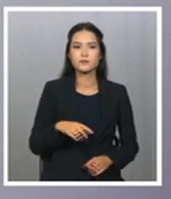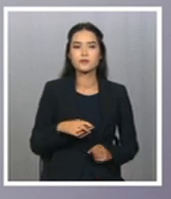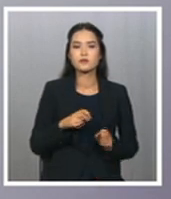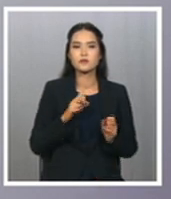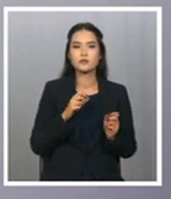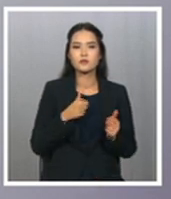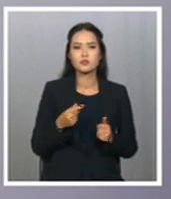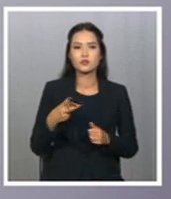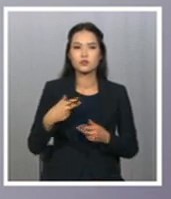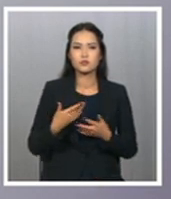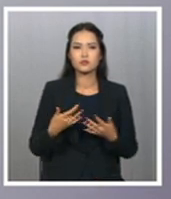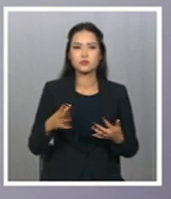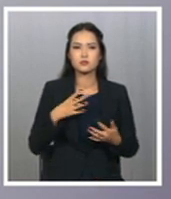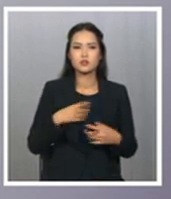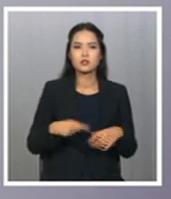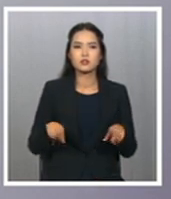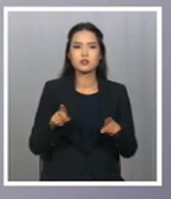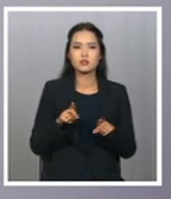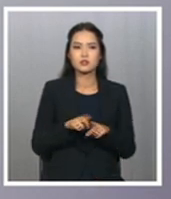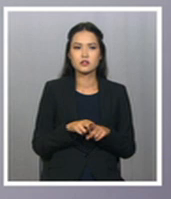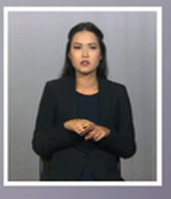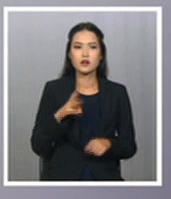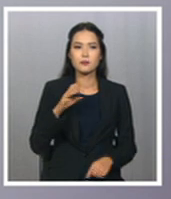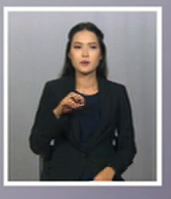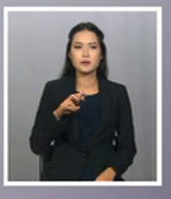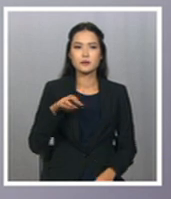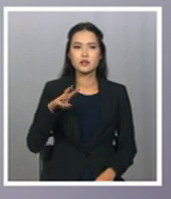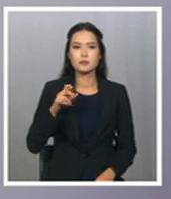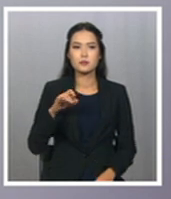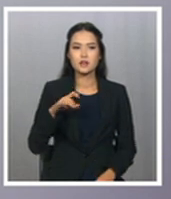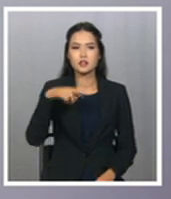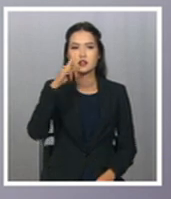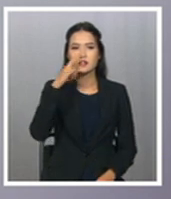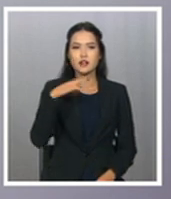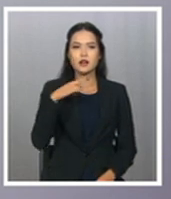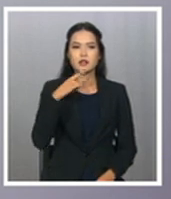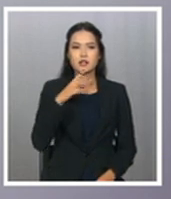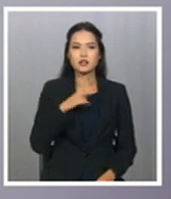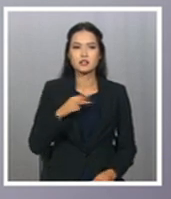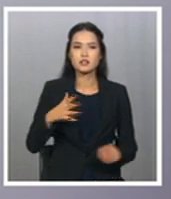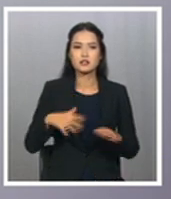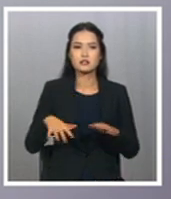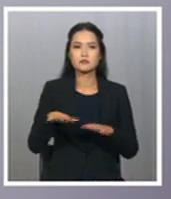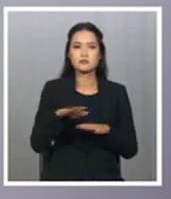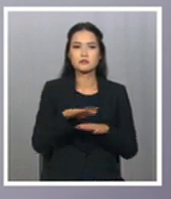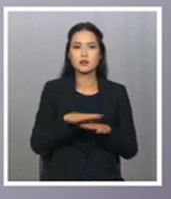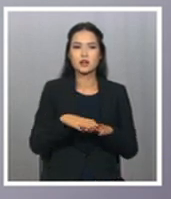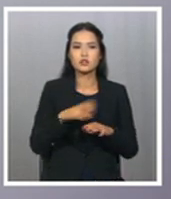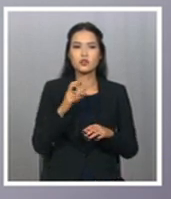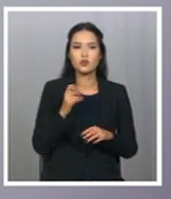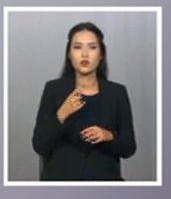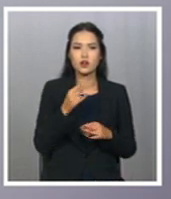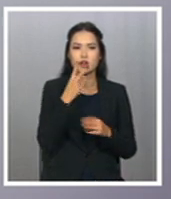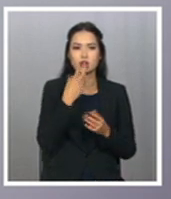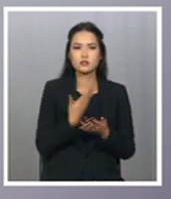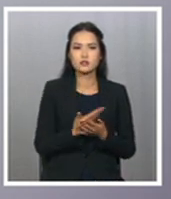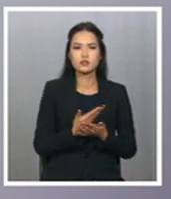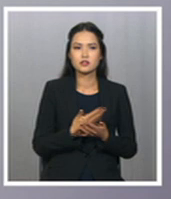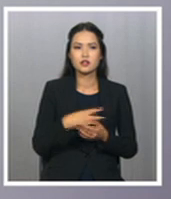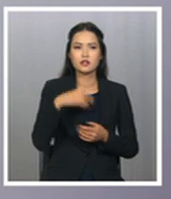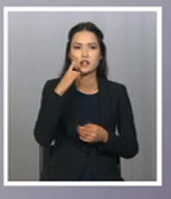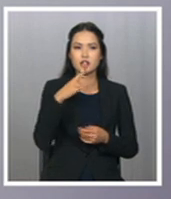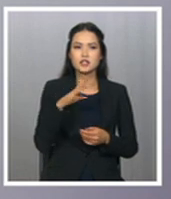бар. Осы арқылы Бейімбет Майлин қазақтың қыздарының баршасына шығаны үлгі етіп,